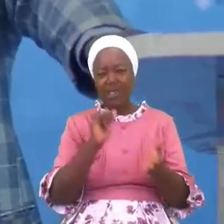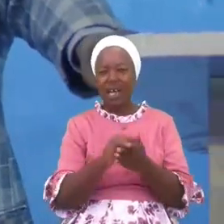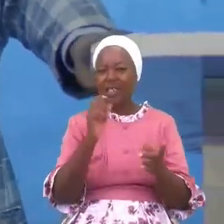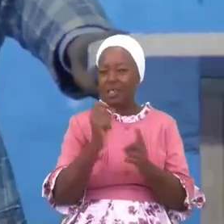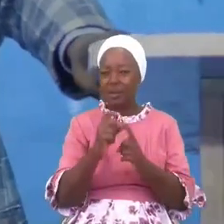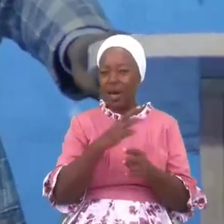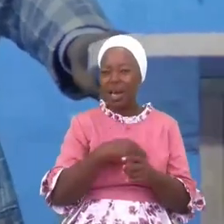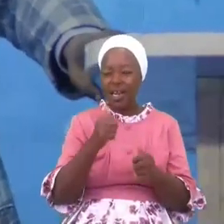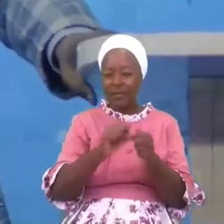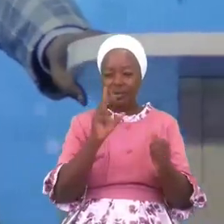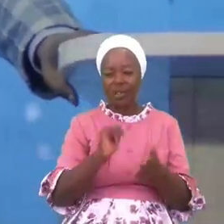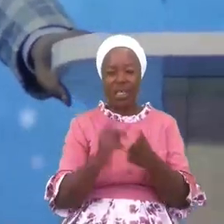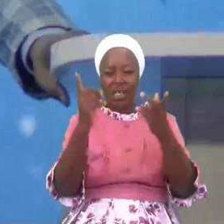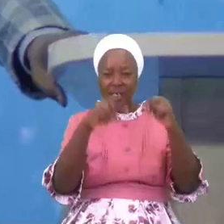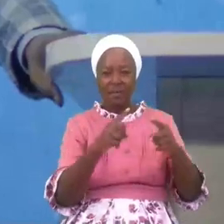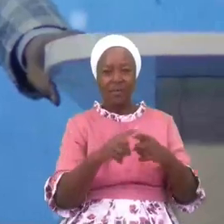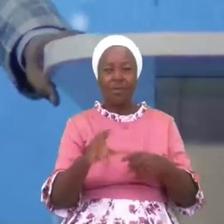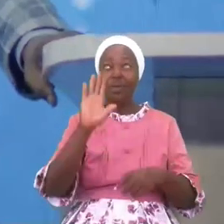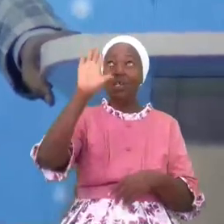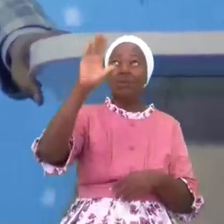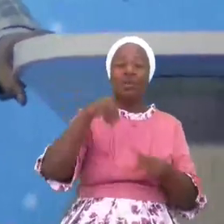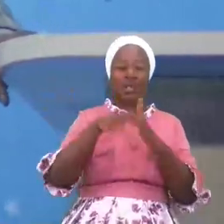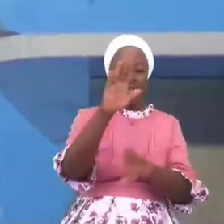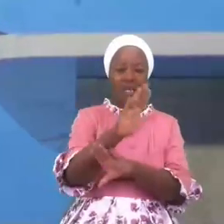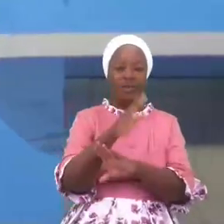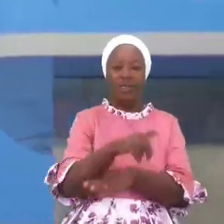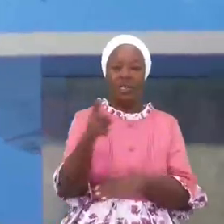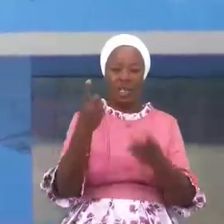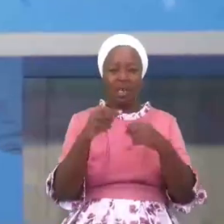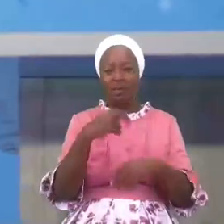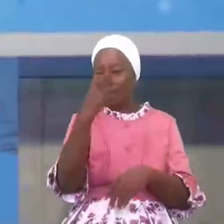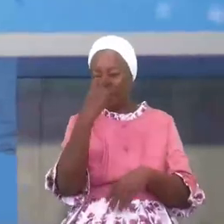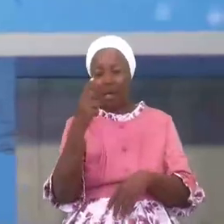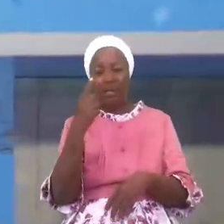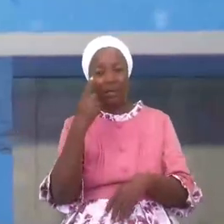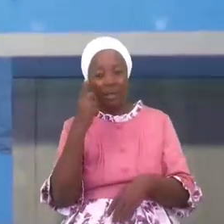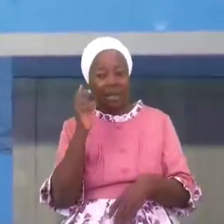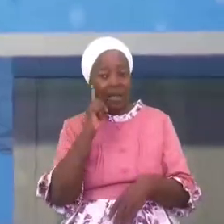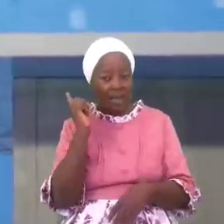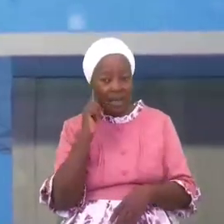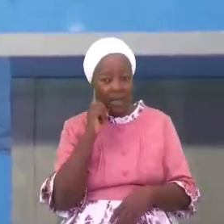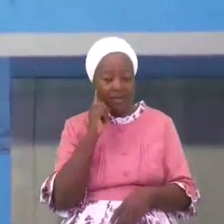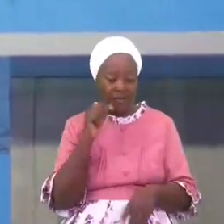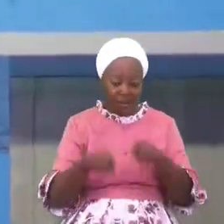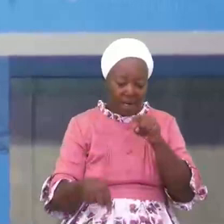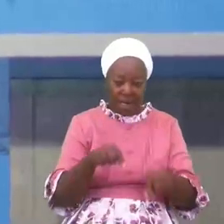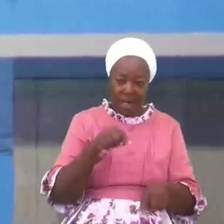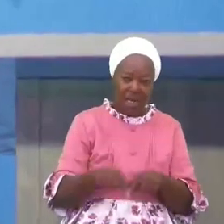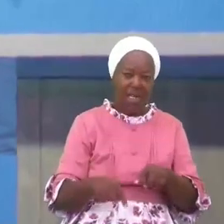rapport? Et quiconque est venu à lui, le soir, les aveugles, les sourds, les muets, les